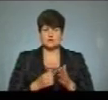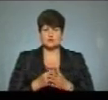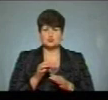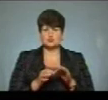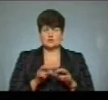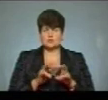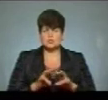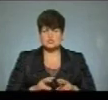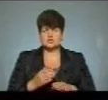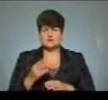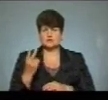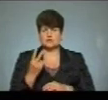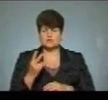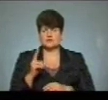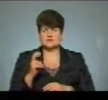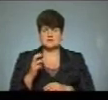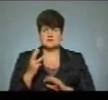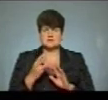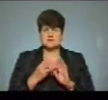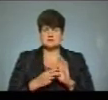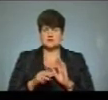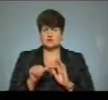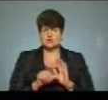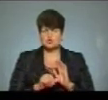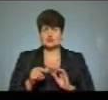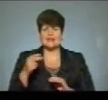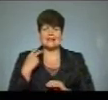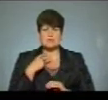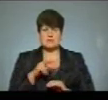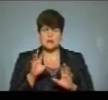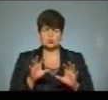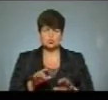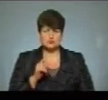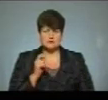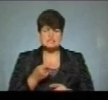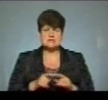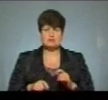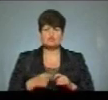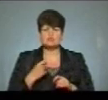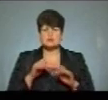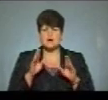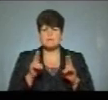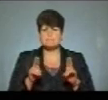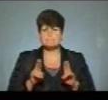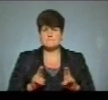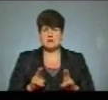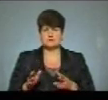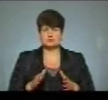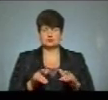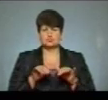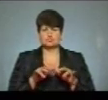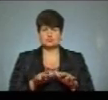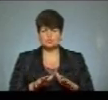розслідувань за частиною 2 статті 286 Кримінального кодексу України. Це порушення правил безпеки дорожнього руху особою, яка